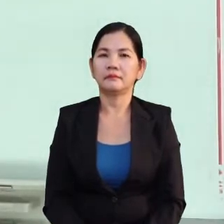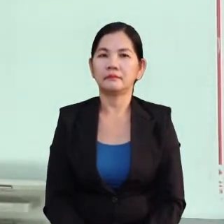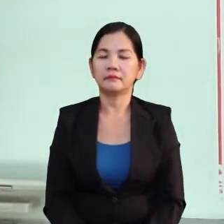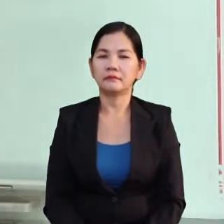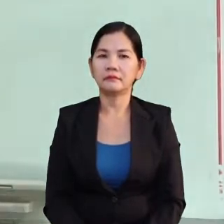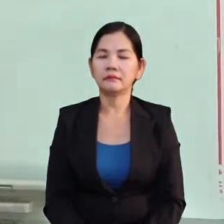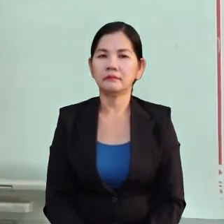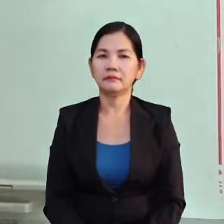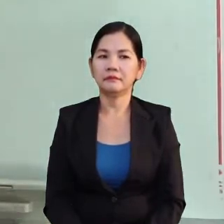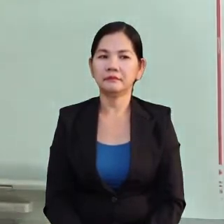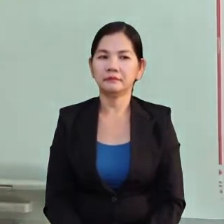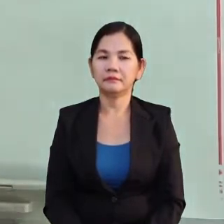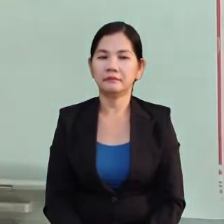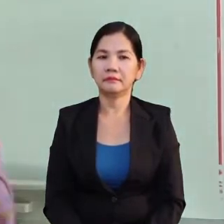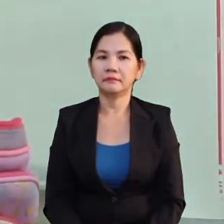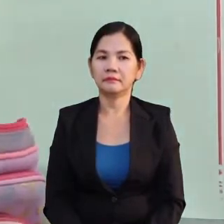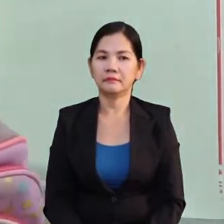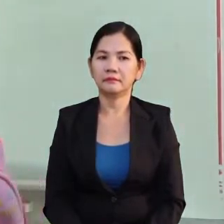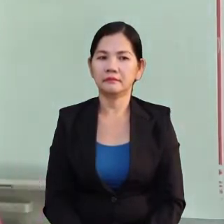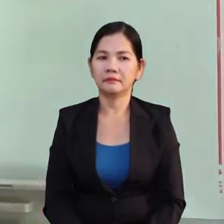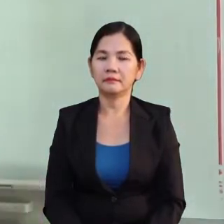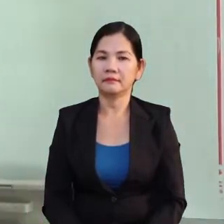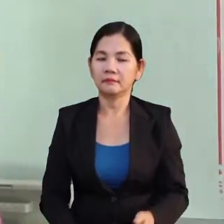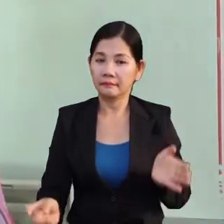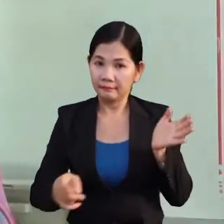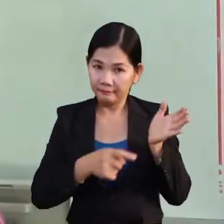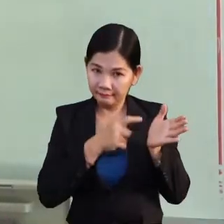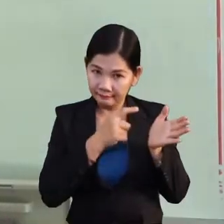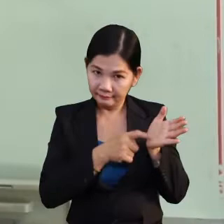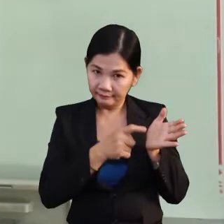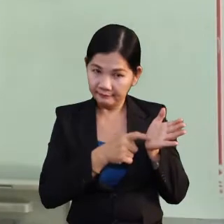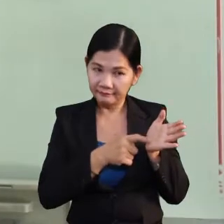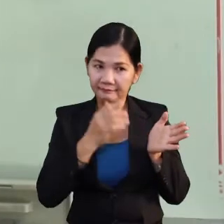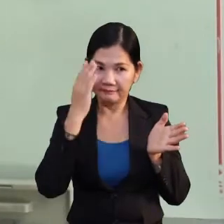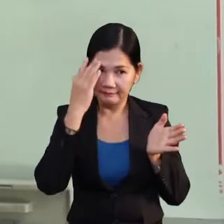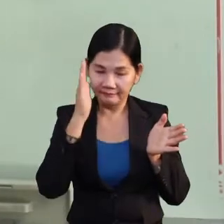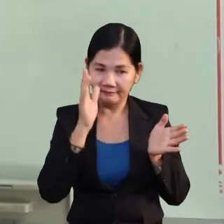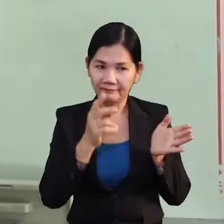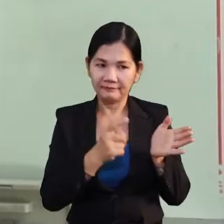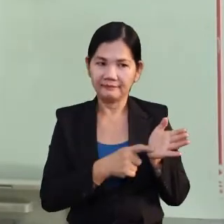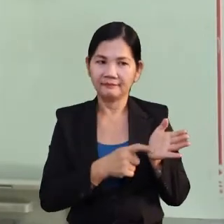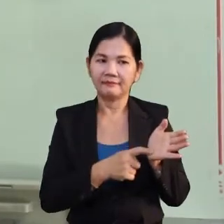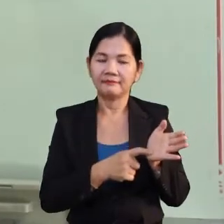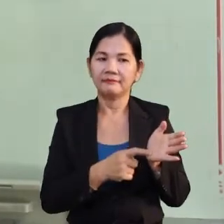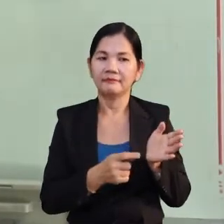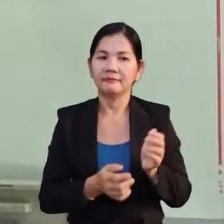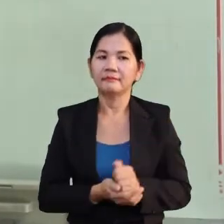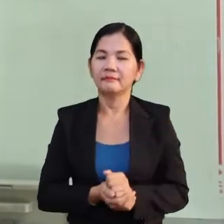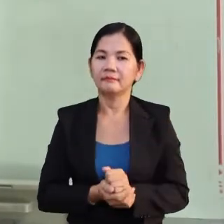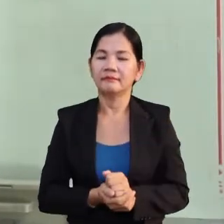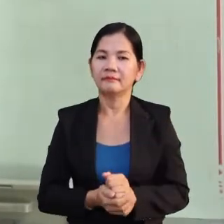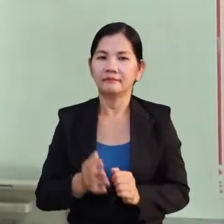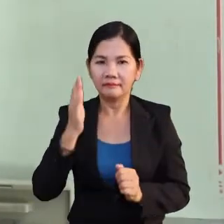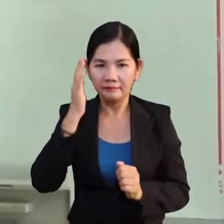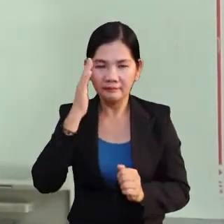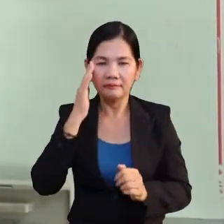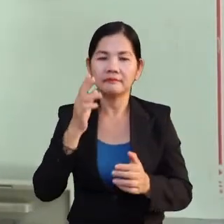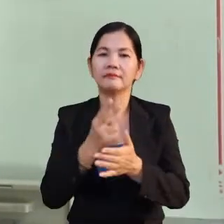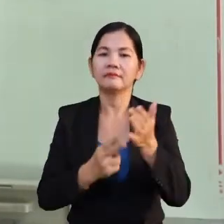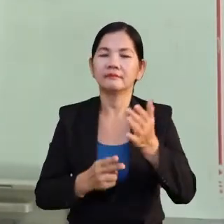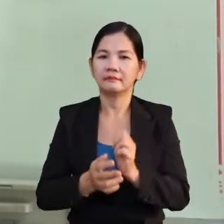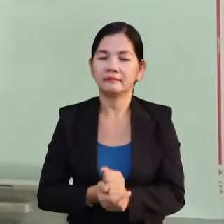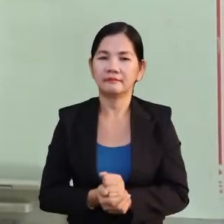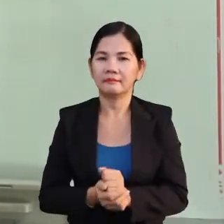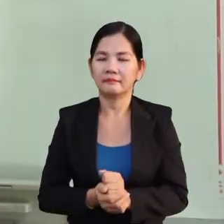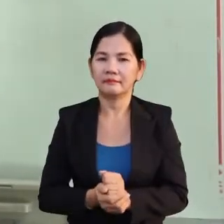ចាមកដល់ហើយតែនតែនតែនប្រហែលជាកូនមិនទាន់ដឹងថាជាអ្វីទេកូនណោះឥឡូវកូនទុទាយមើលអ្នកគ្រូទុក